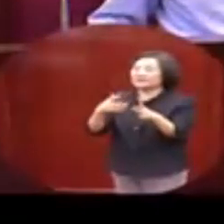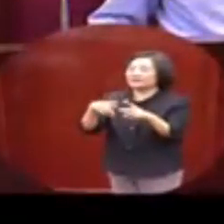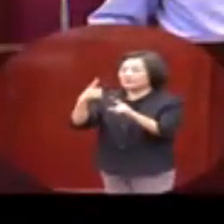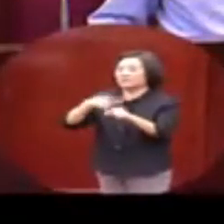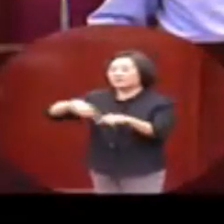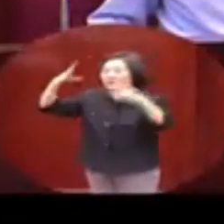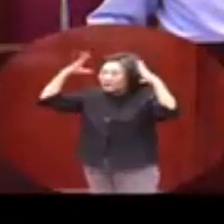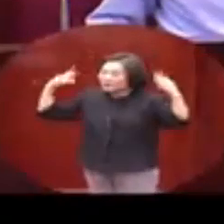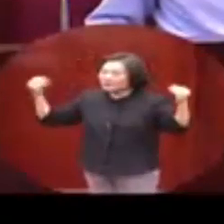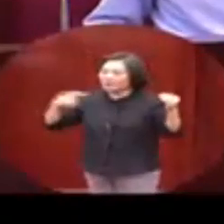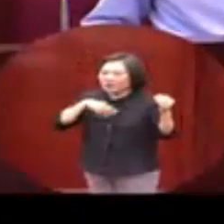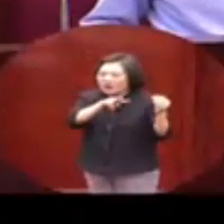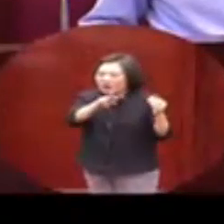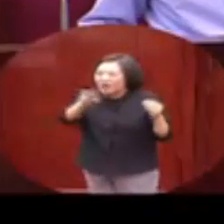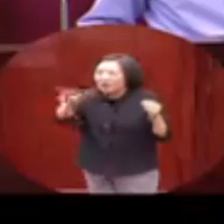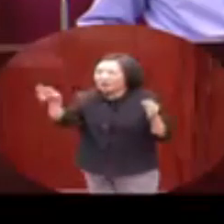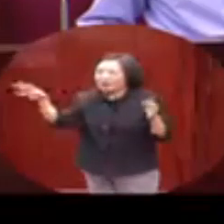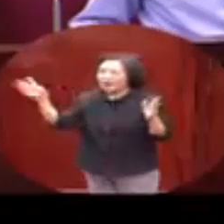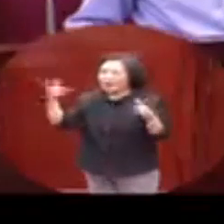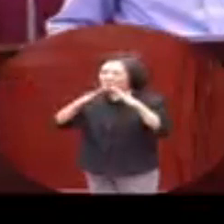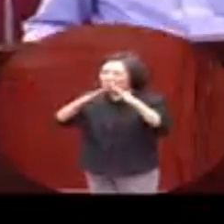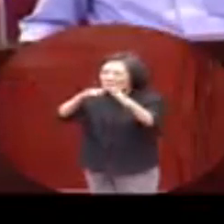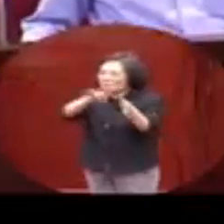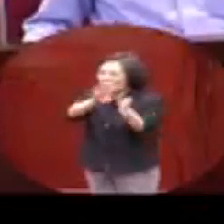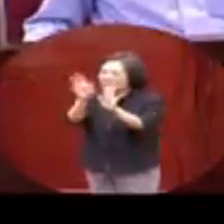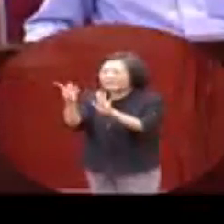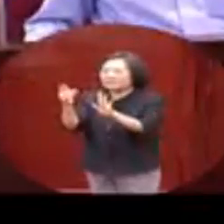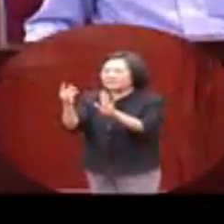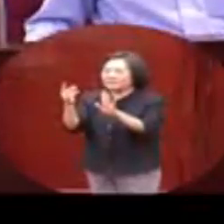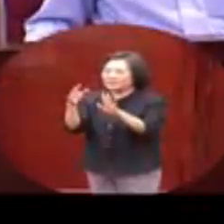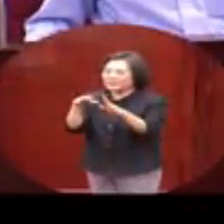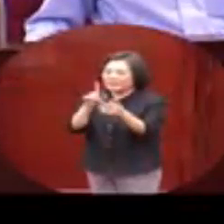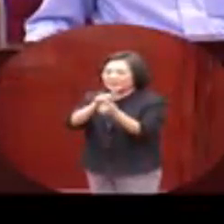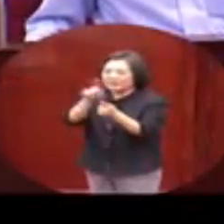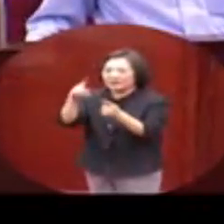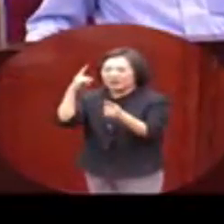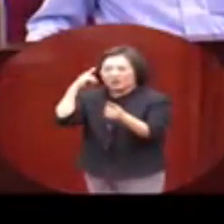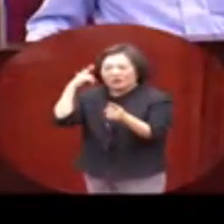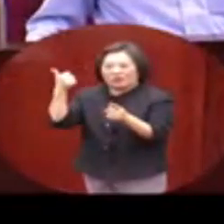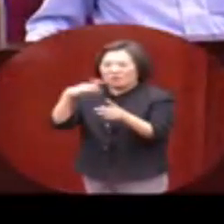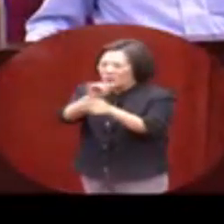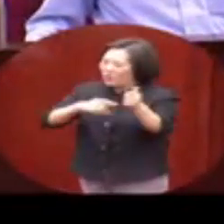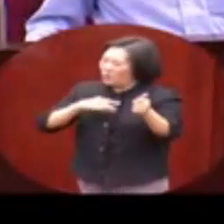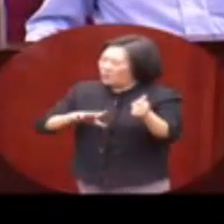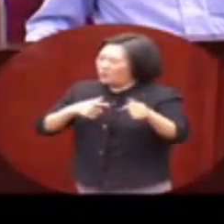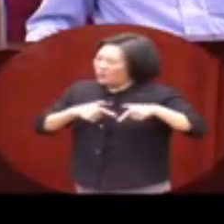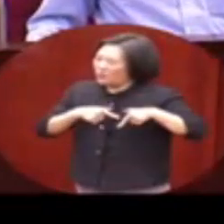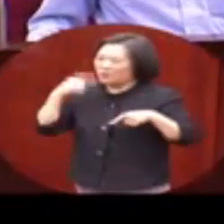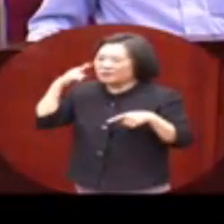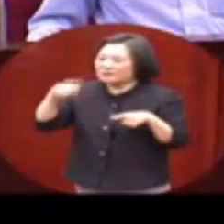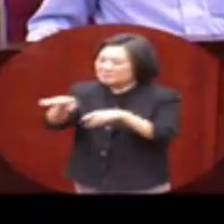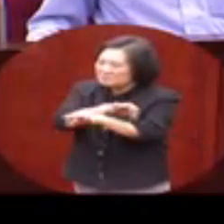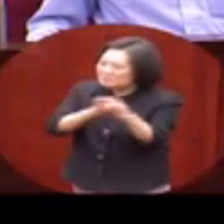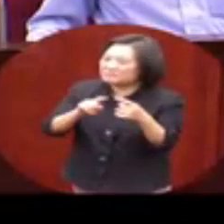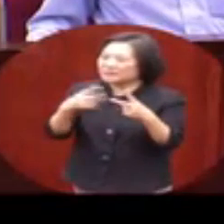兰看了一下荷兰的城市深受这个影响，就是说其实慢慢整个世界的经济从